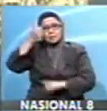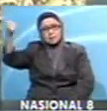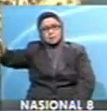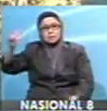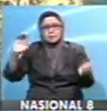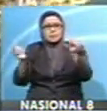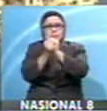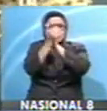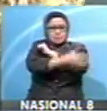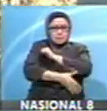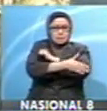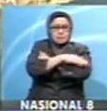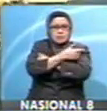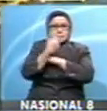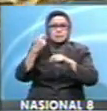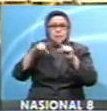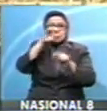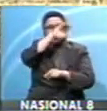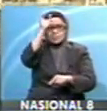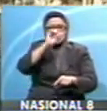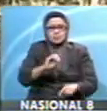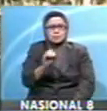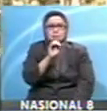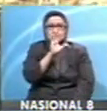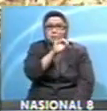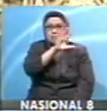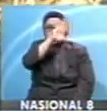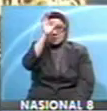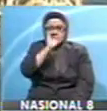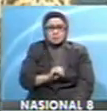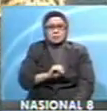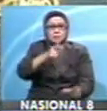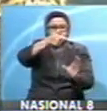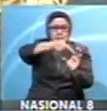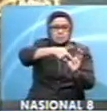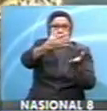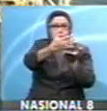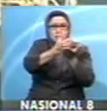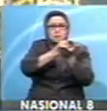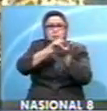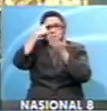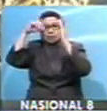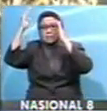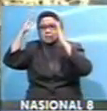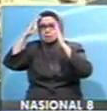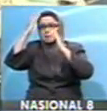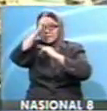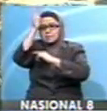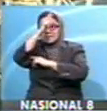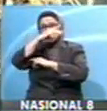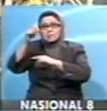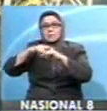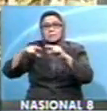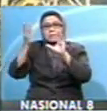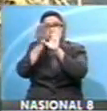sumber minyaknya menyumbang 95% kepada hasil kerajaan Bank Dunia menjangkakan purata harga minyak